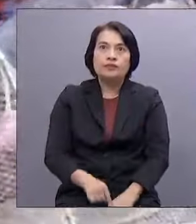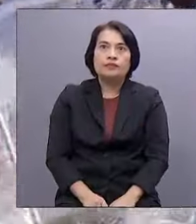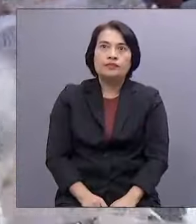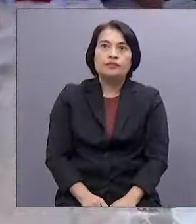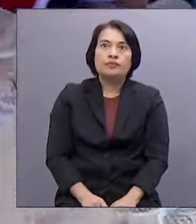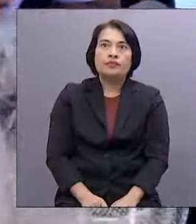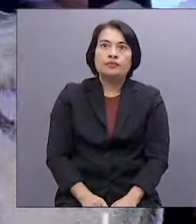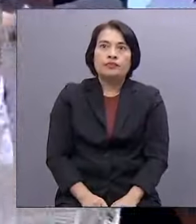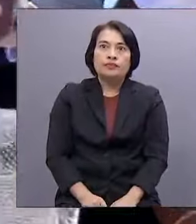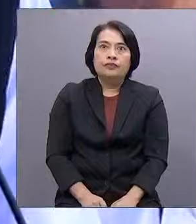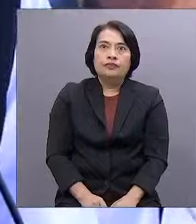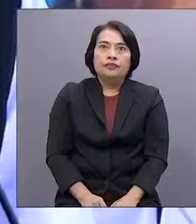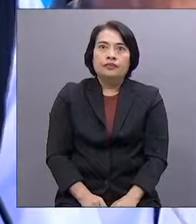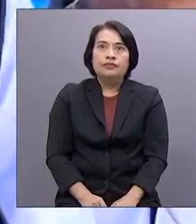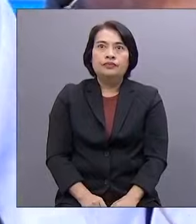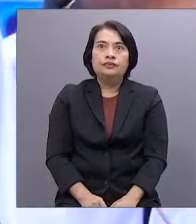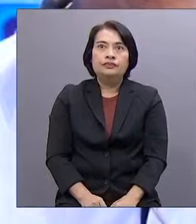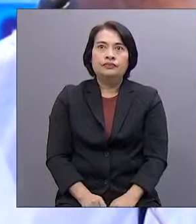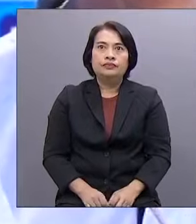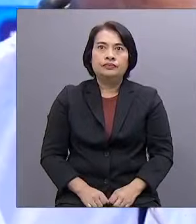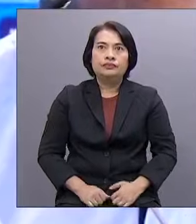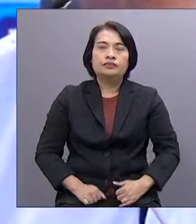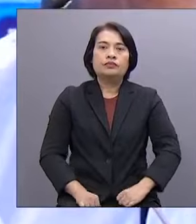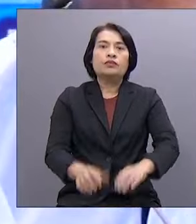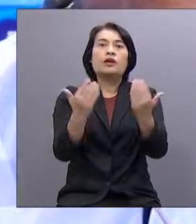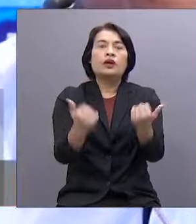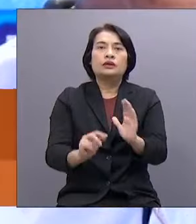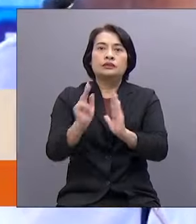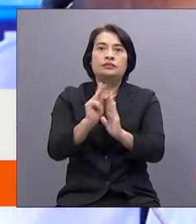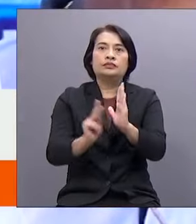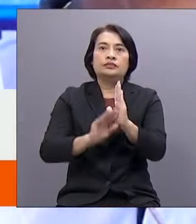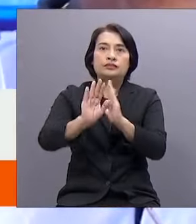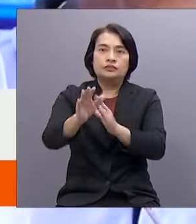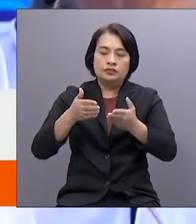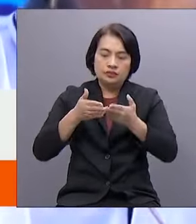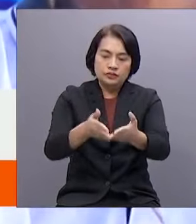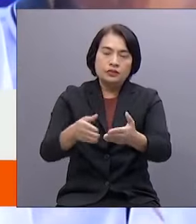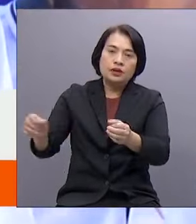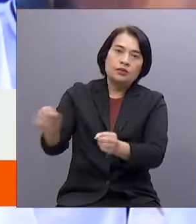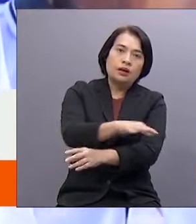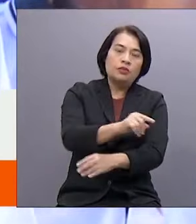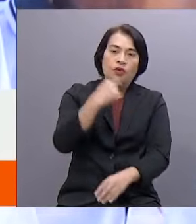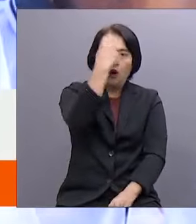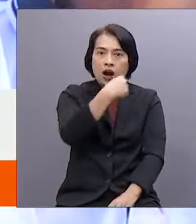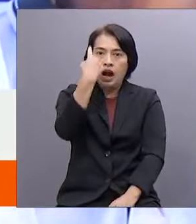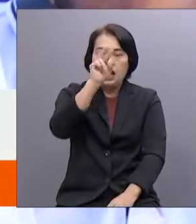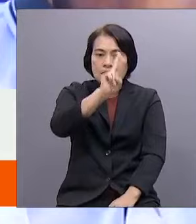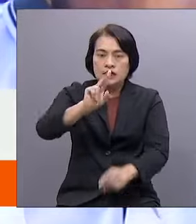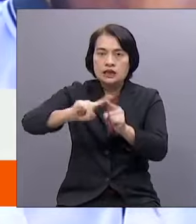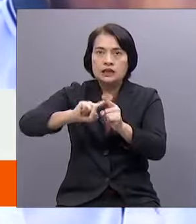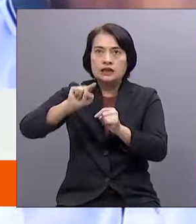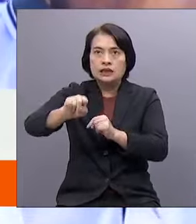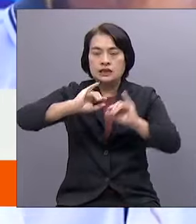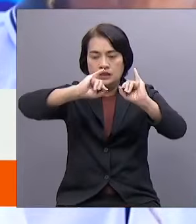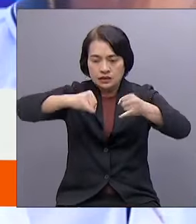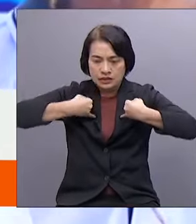ดครับ ขณะนี้กฎหมายประมงได้กำหนดให้ผู้ใดใช้และครอบครองผู้ใช้คร